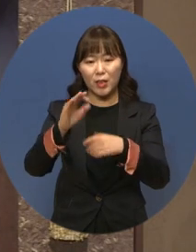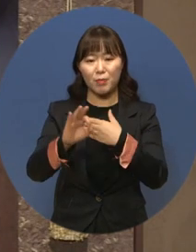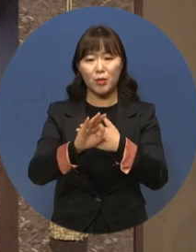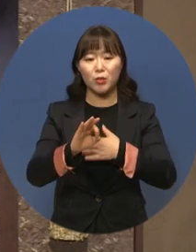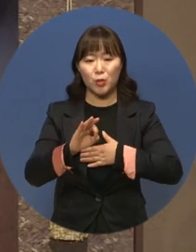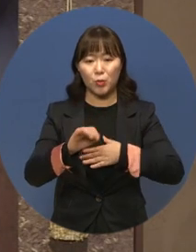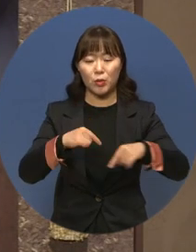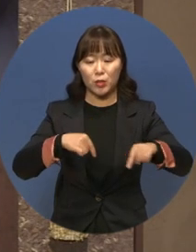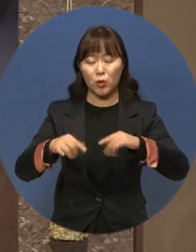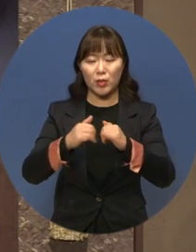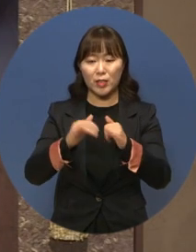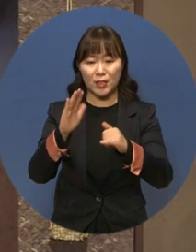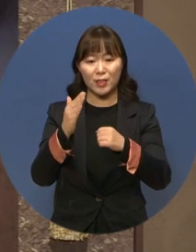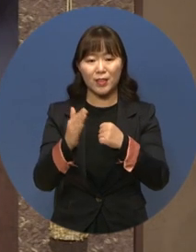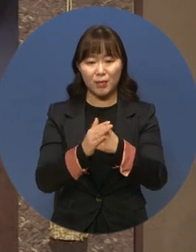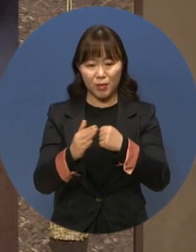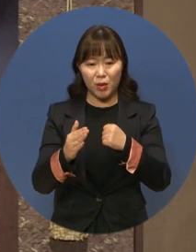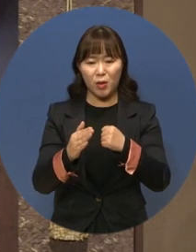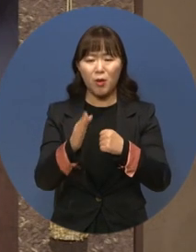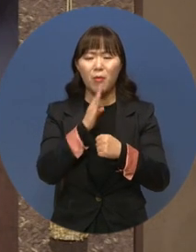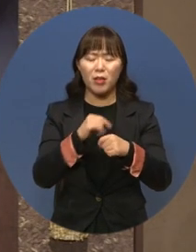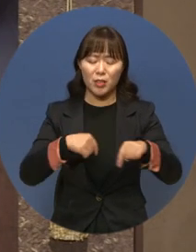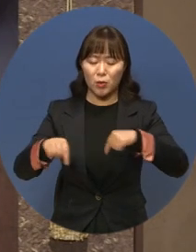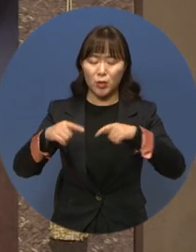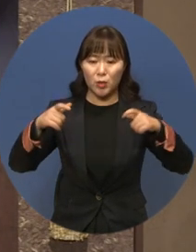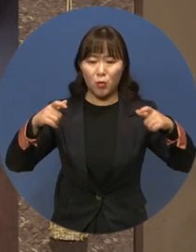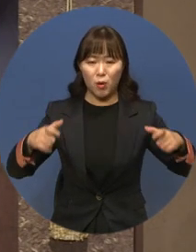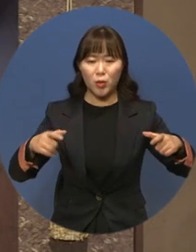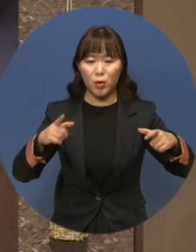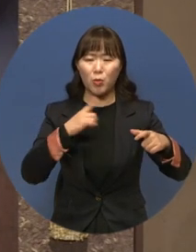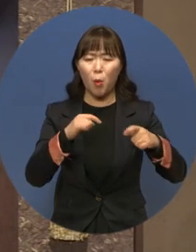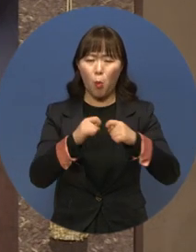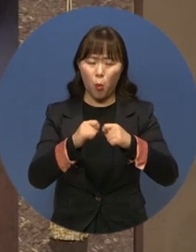저도 정치인이기 때문에 그리고 네. 오래도록 이 정치권에